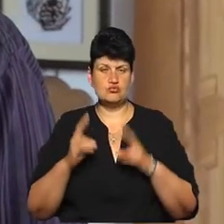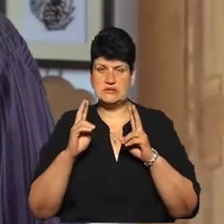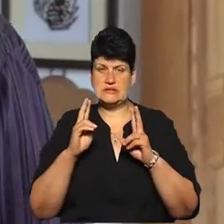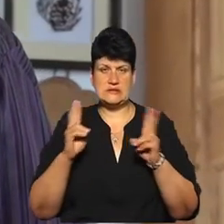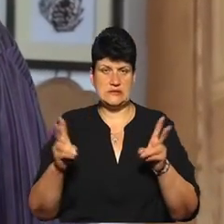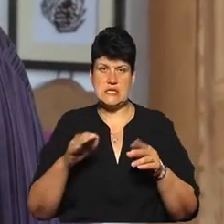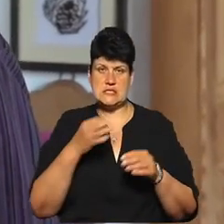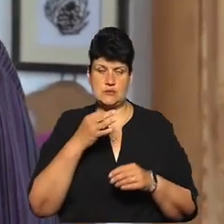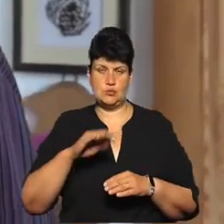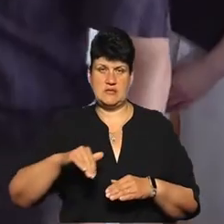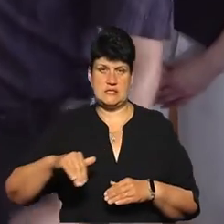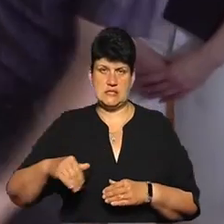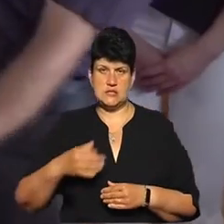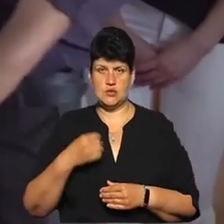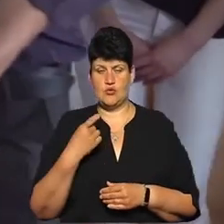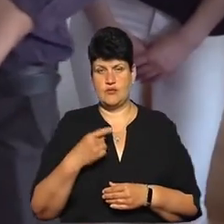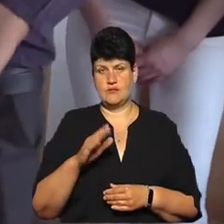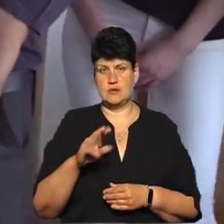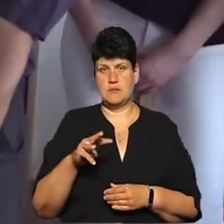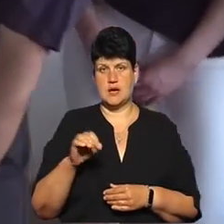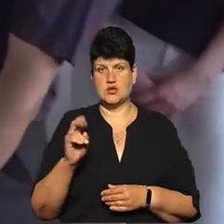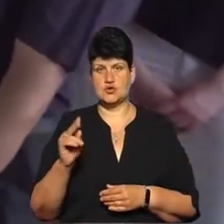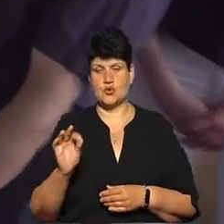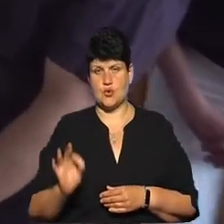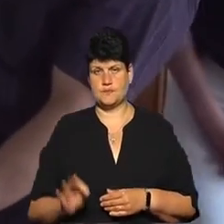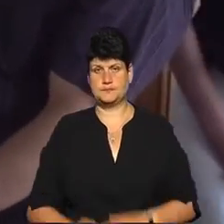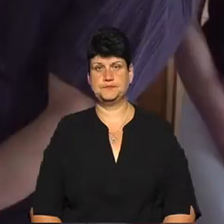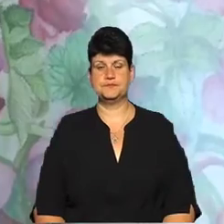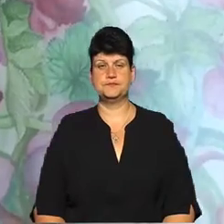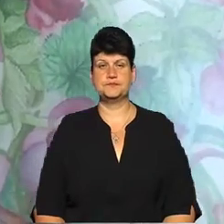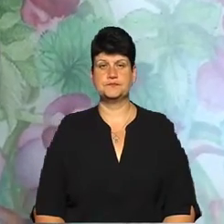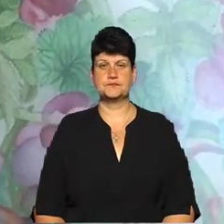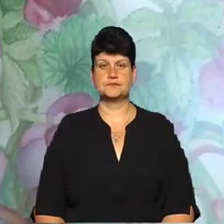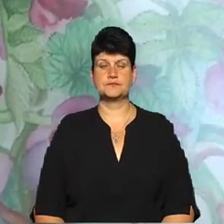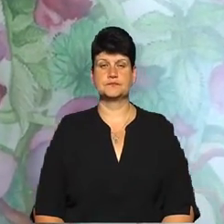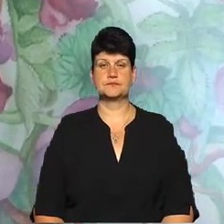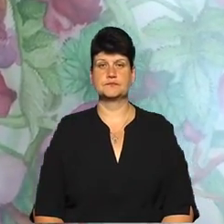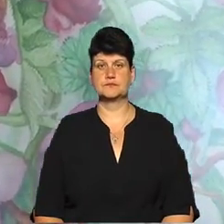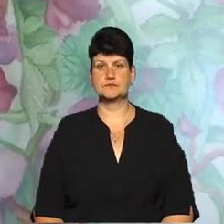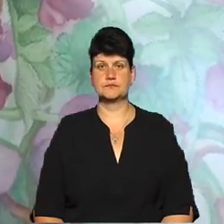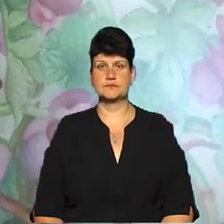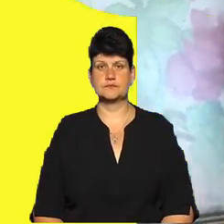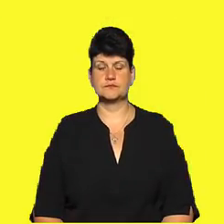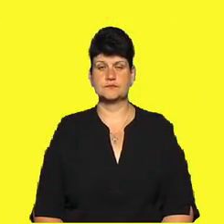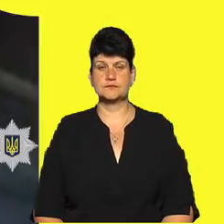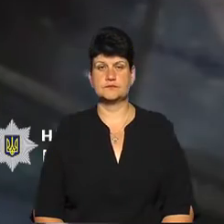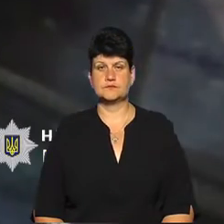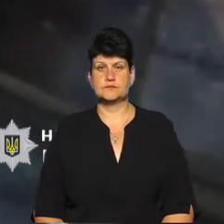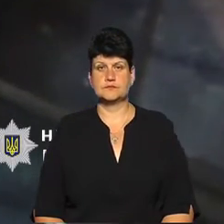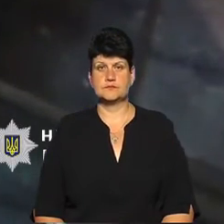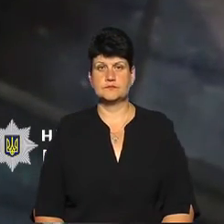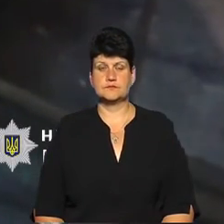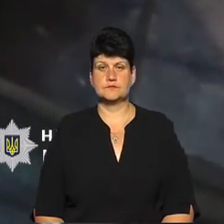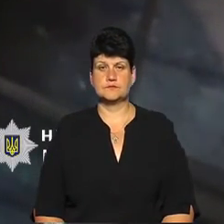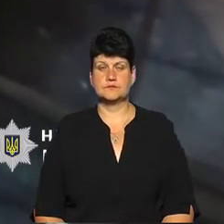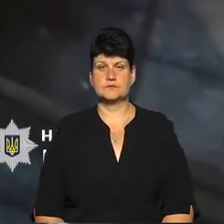повідомлять пізніше, каже Володимир Мричко. Тарас Бурак, Андрій Бодак. Новини на Суспільному. Тернопіль.